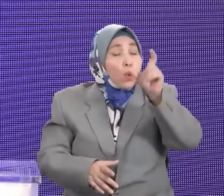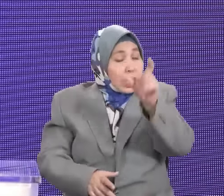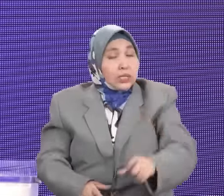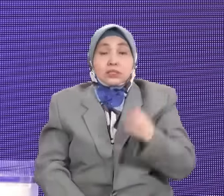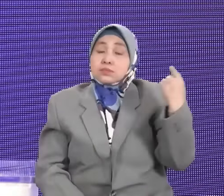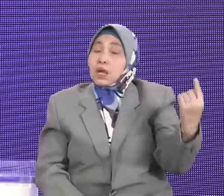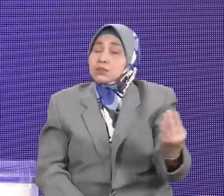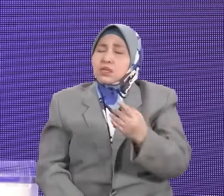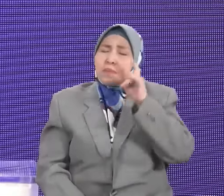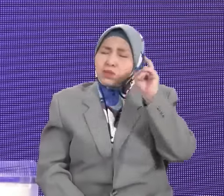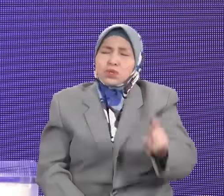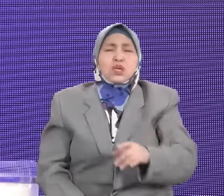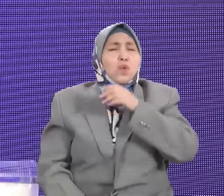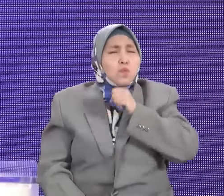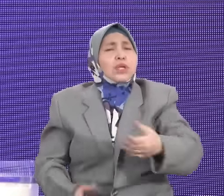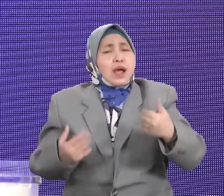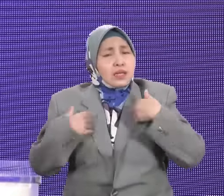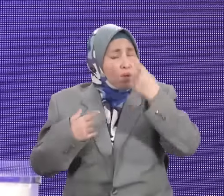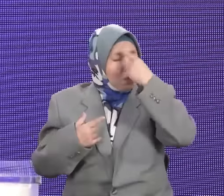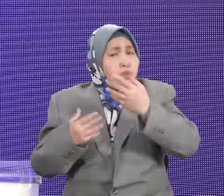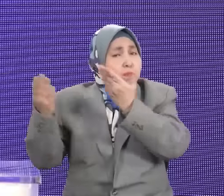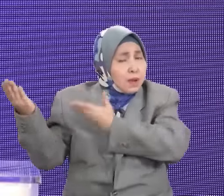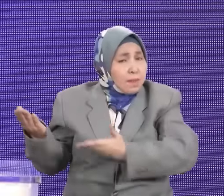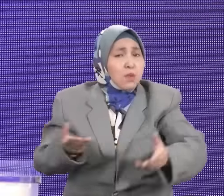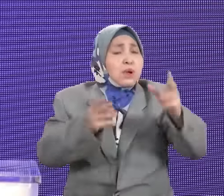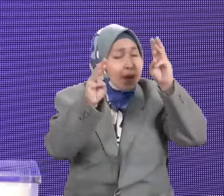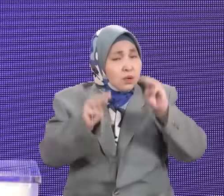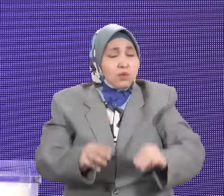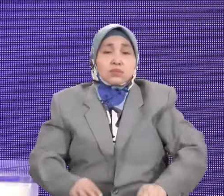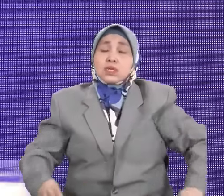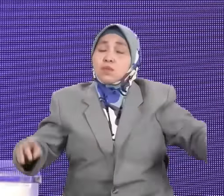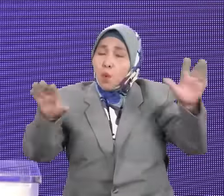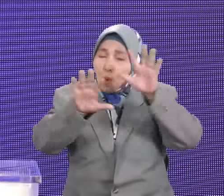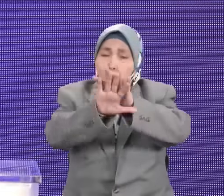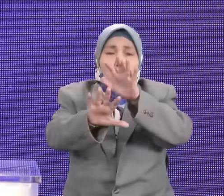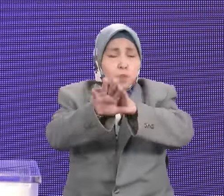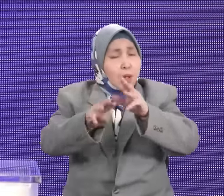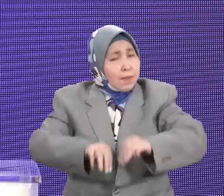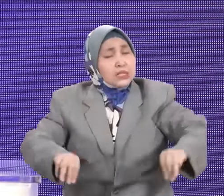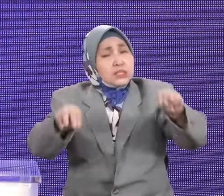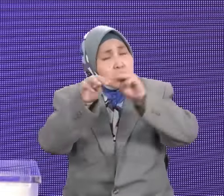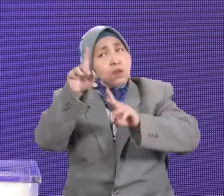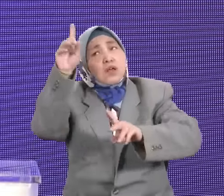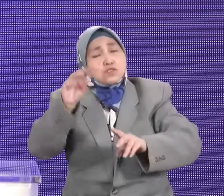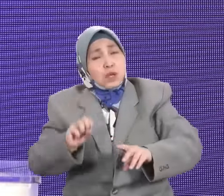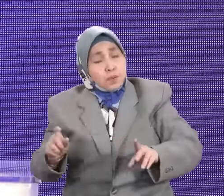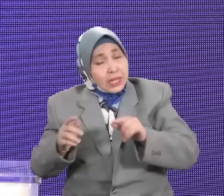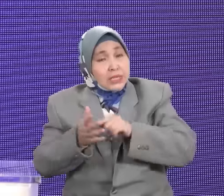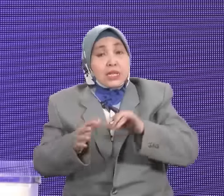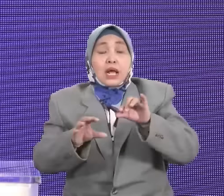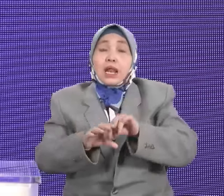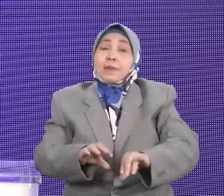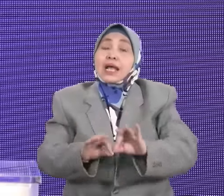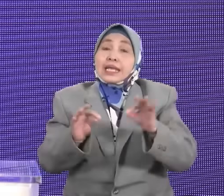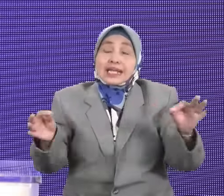menggunakan umur yang ada untuk membawa manusia memakmurkan masjid Allah Subhanahu Wa Ta'ala jadi ini adalah ayat